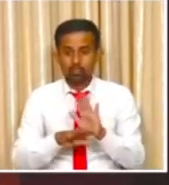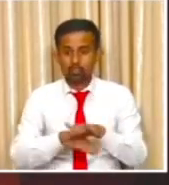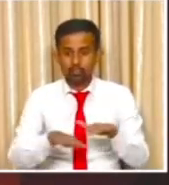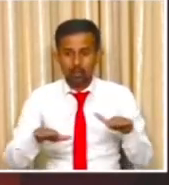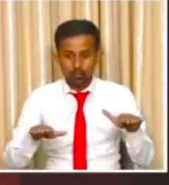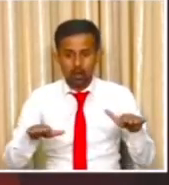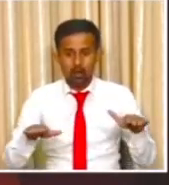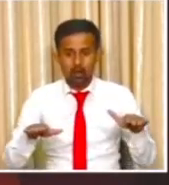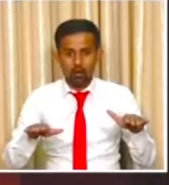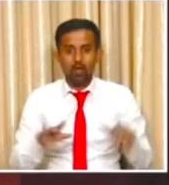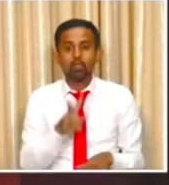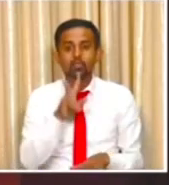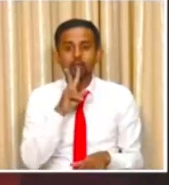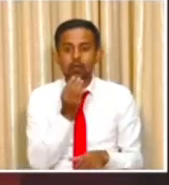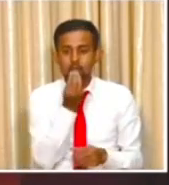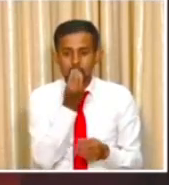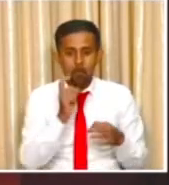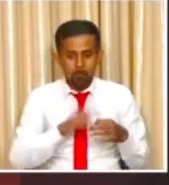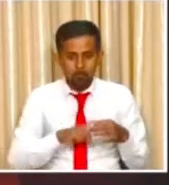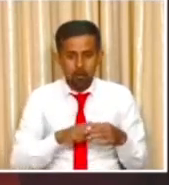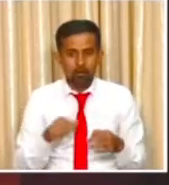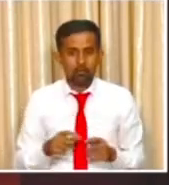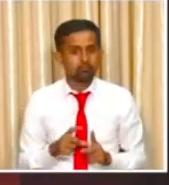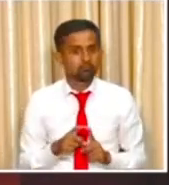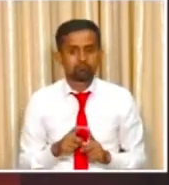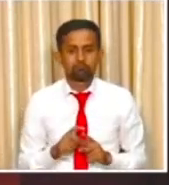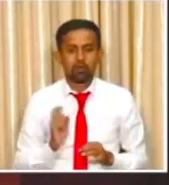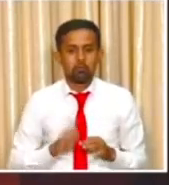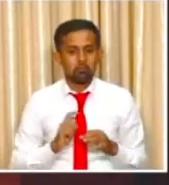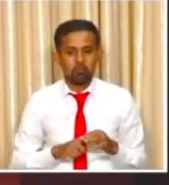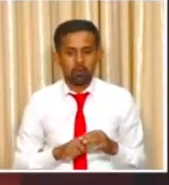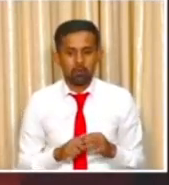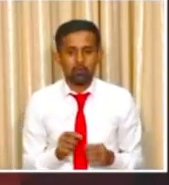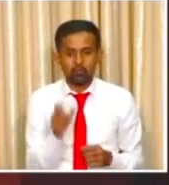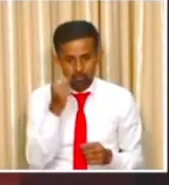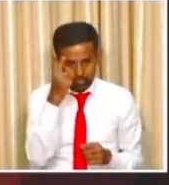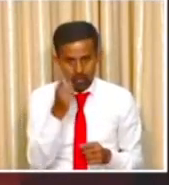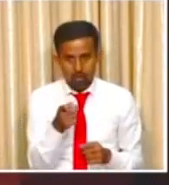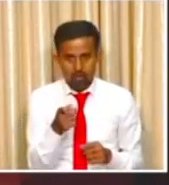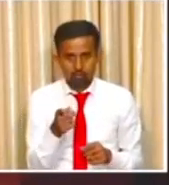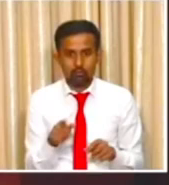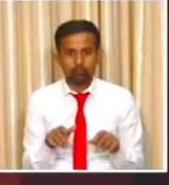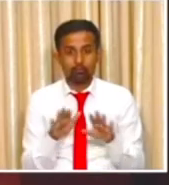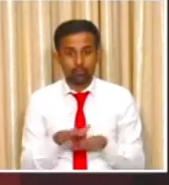दर्वांगे दिवाहर प्रश्ने अद दवसे बरपतल प्रश्नयक उपतुमा दन्नो दर्वांगे